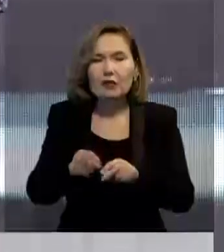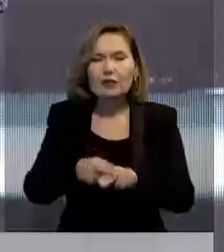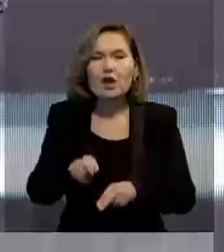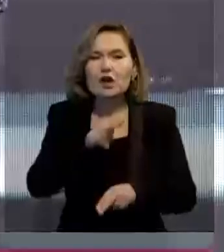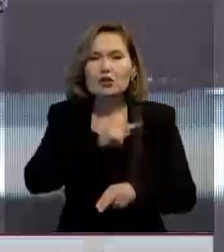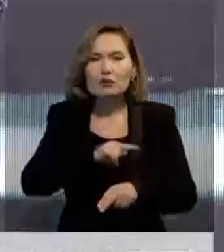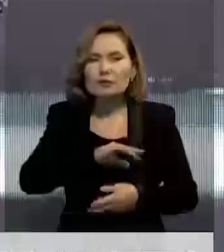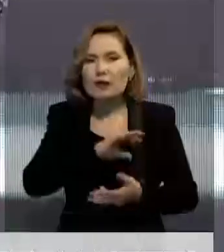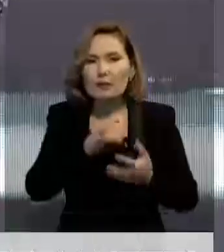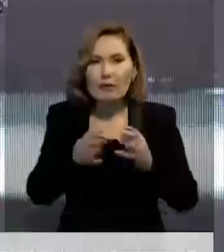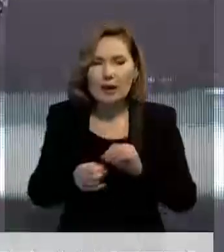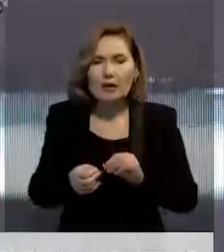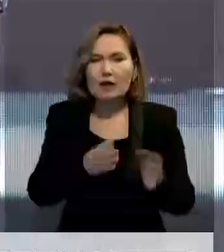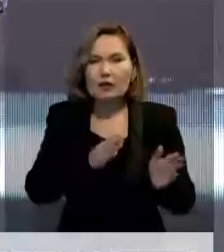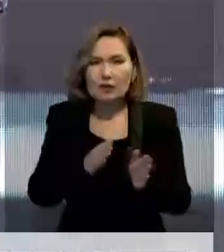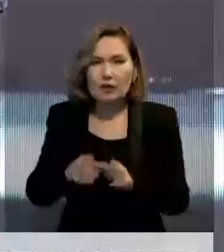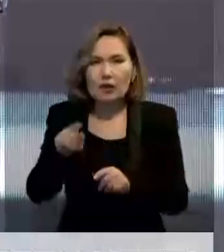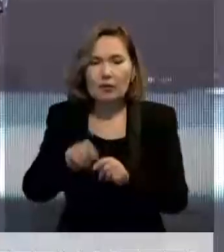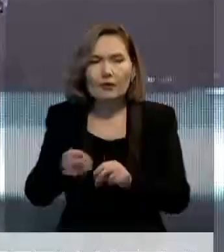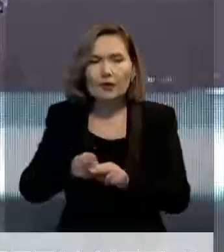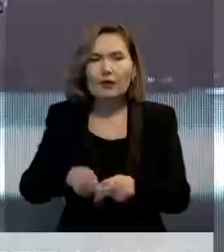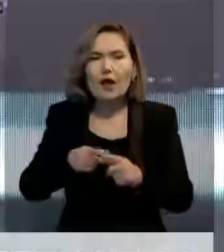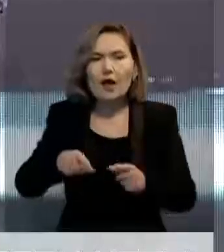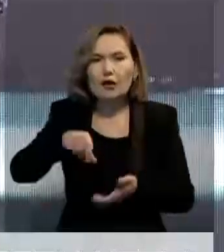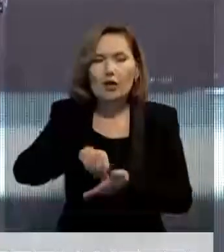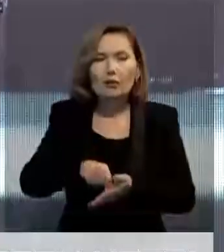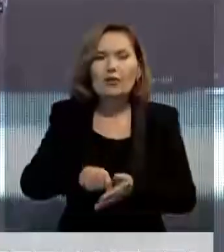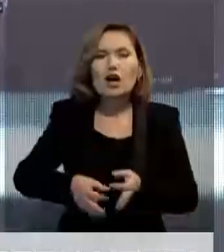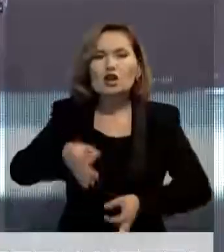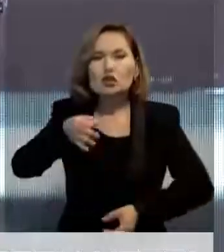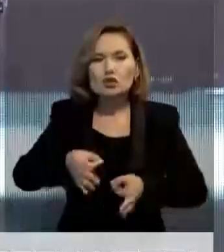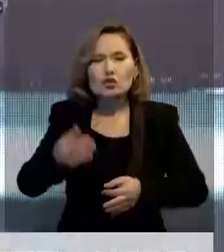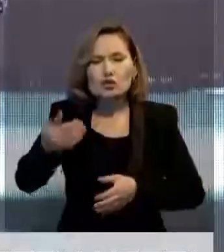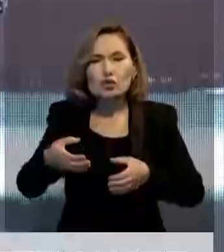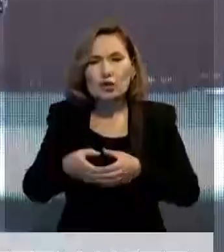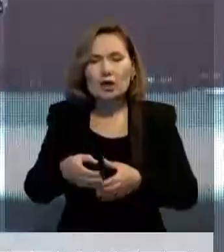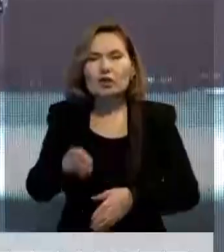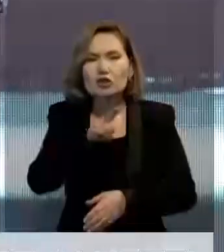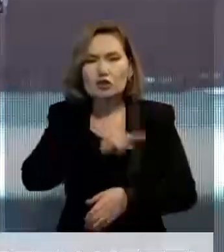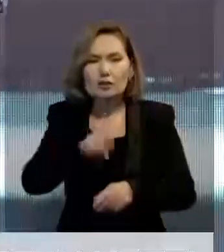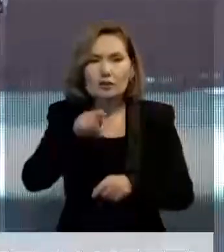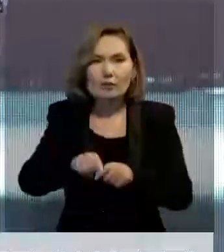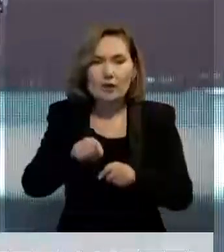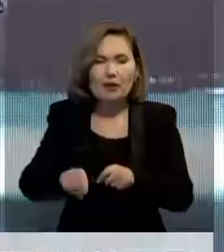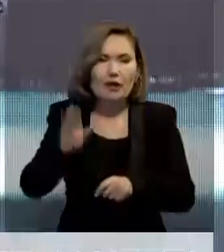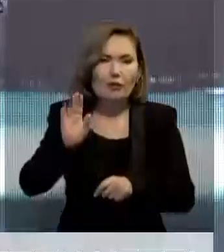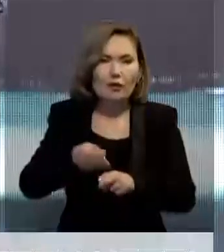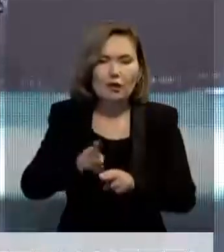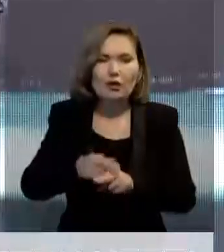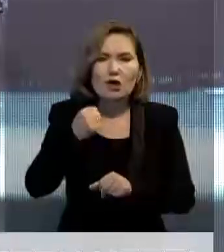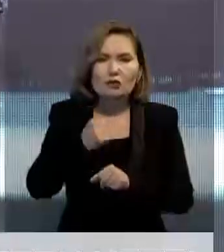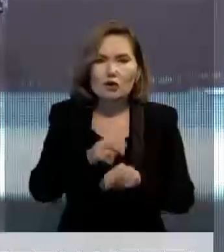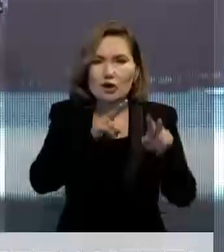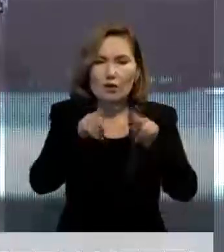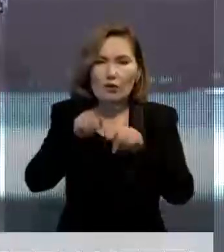бағалап отырғанын білмейді. Бүгінгі таңда біліктілік емтиханы судьялар корпусына дайын емес үміткерлерді жібермейтін тиімді сүзгі болып